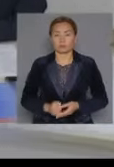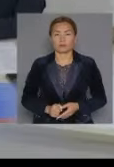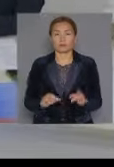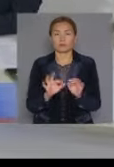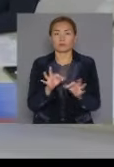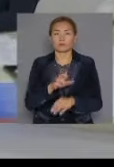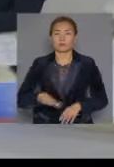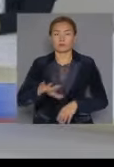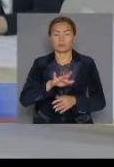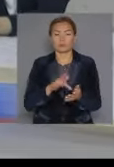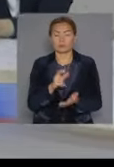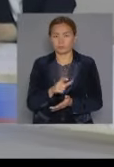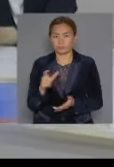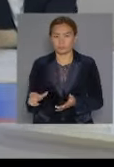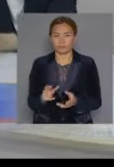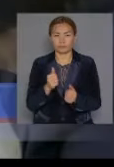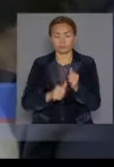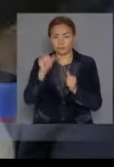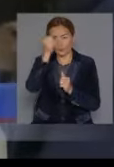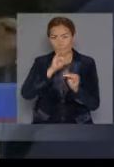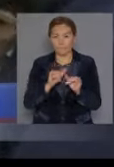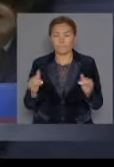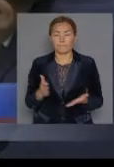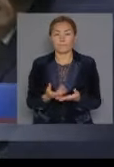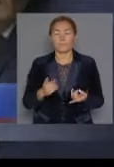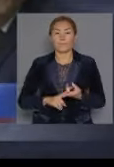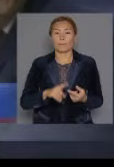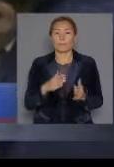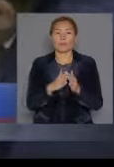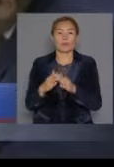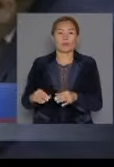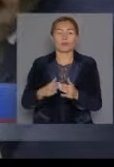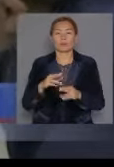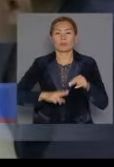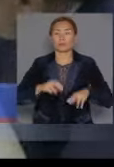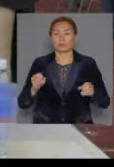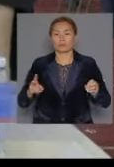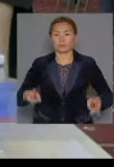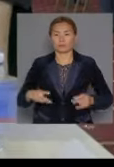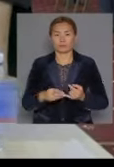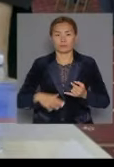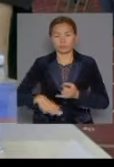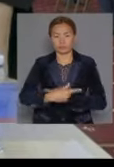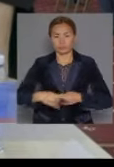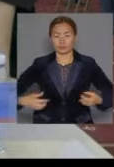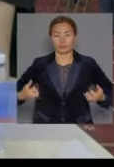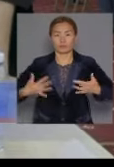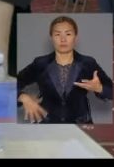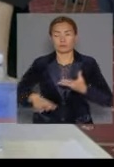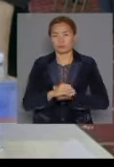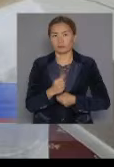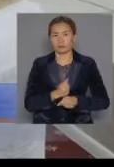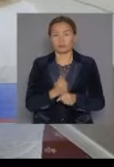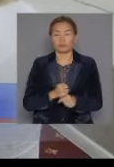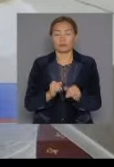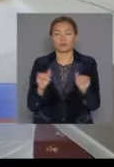кетейік, облыста қала тұрғындарының саны жыл саны өсіп келеді. Соған сәйкес баспанамен үй салуға арналған жер мен басқа да қажеттіліктерге сұраныс